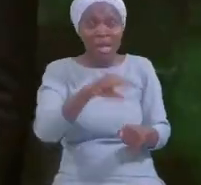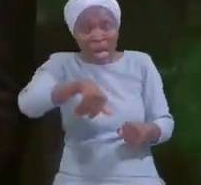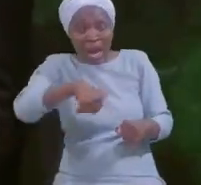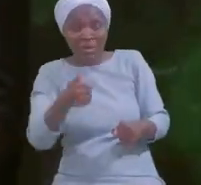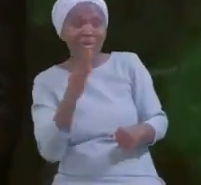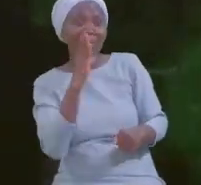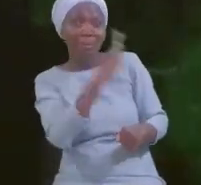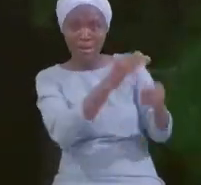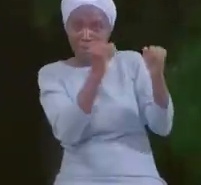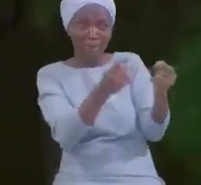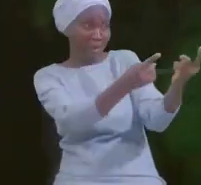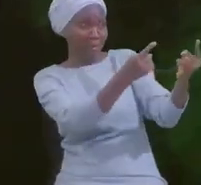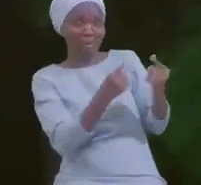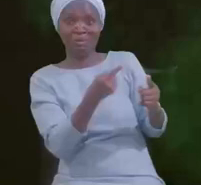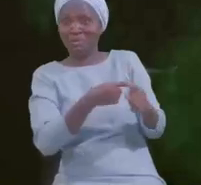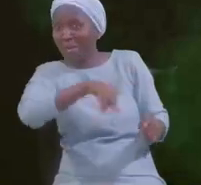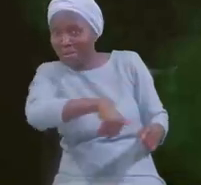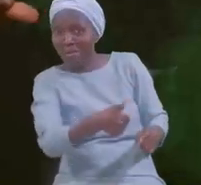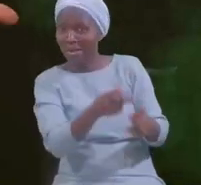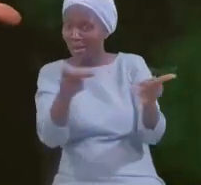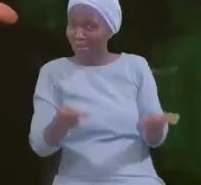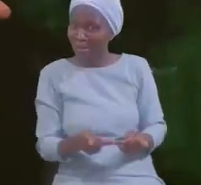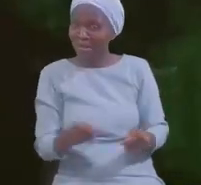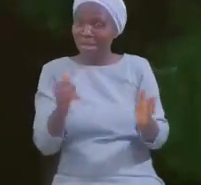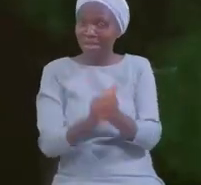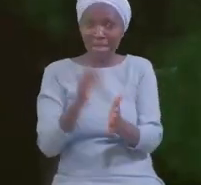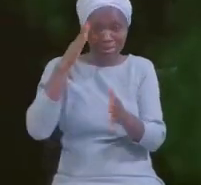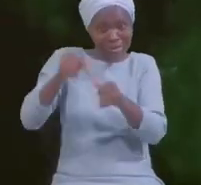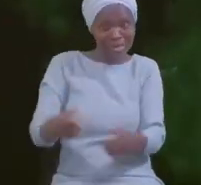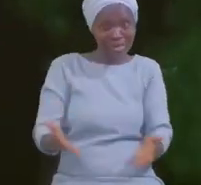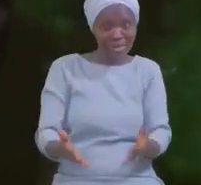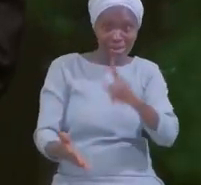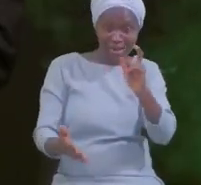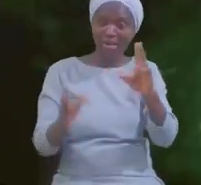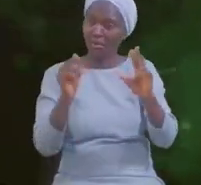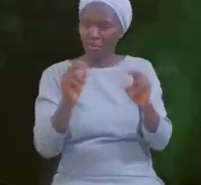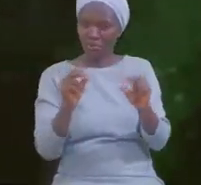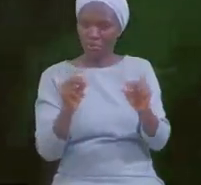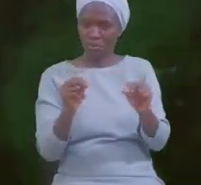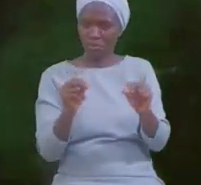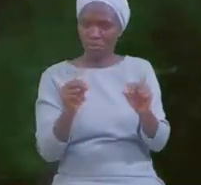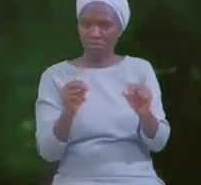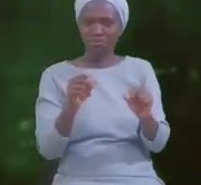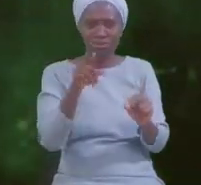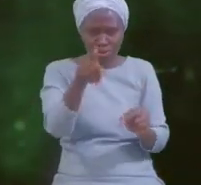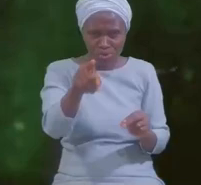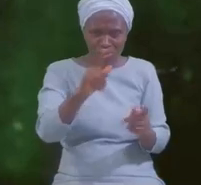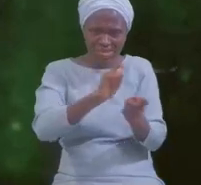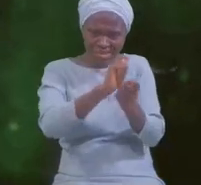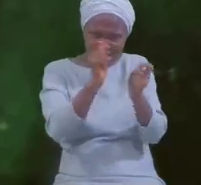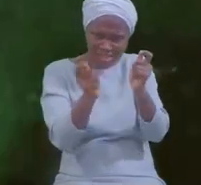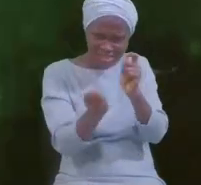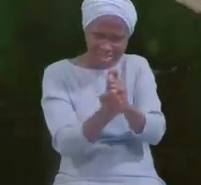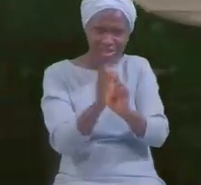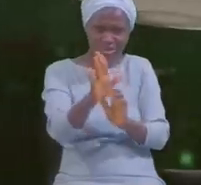une autre puissance qui puisse rester devant Dieu? Non. Changez vos pensées,